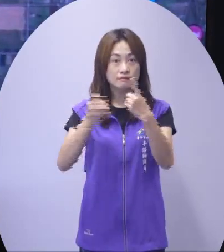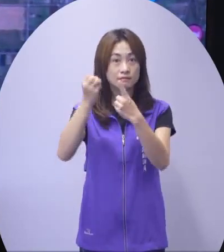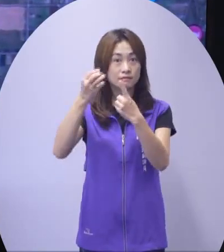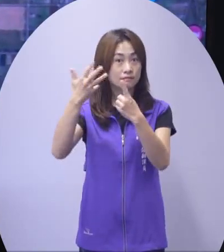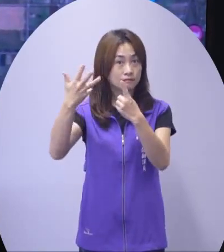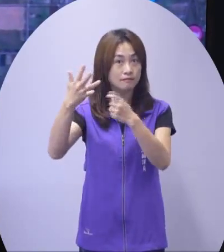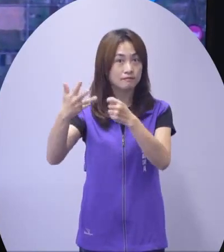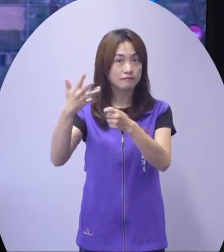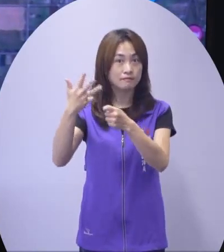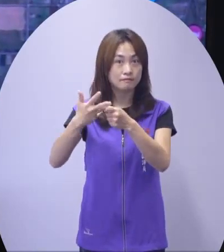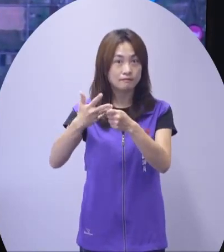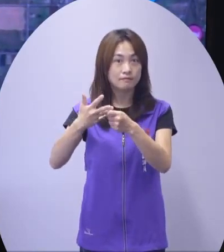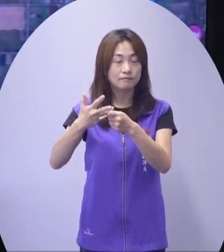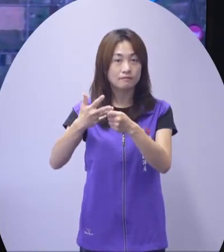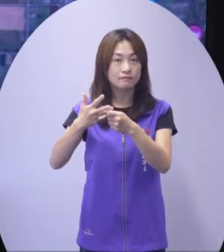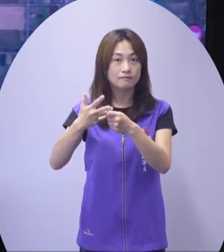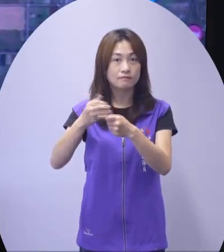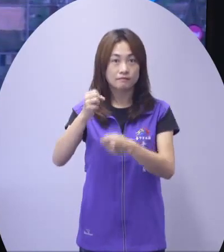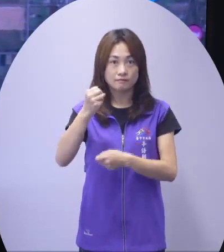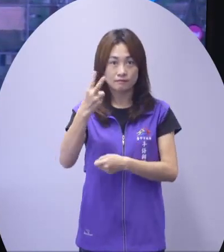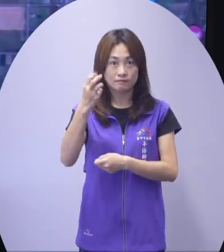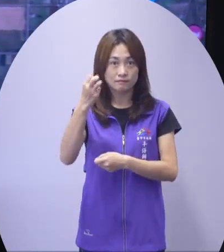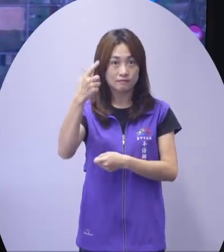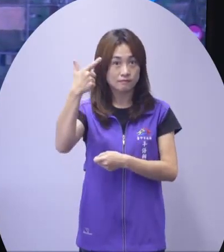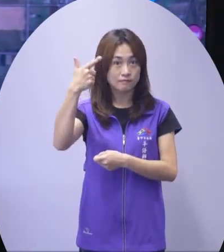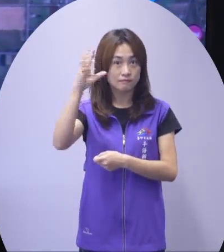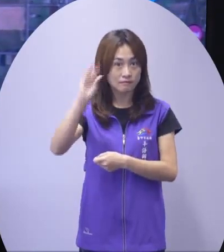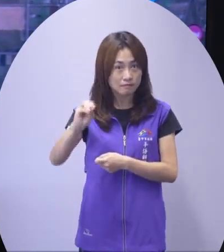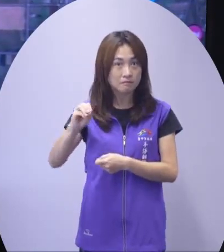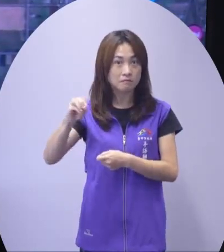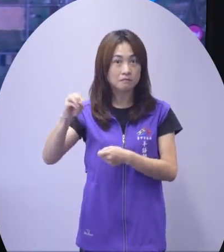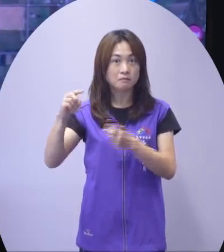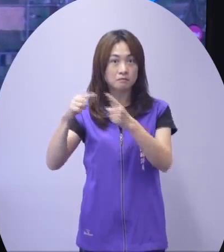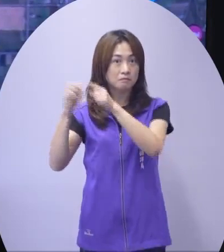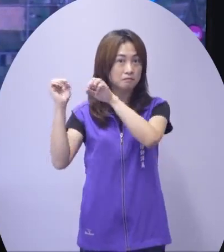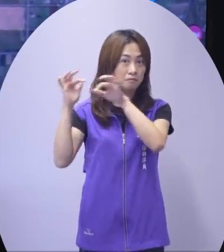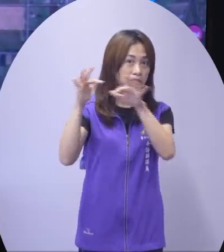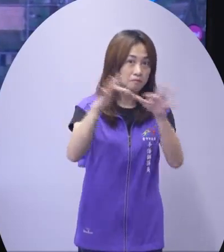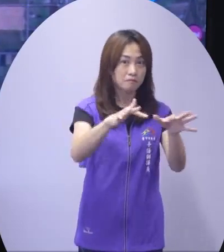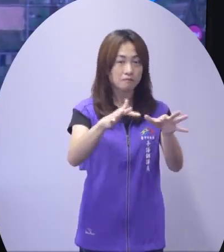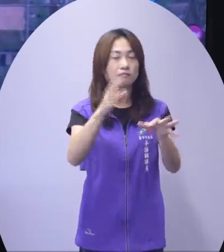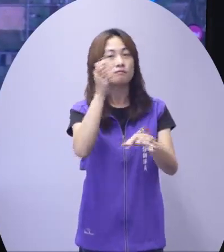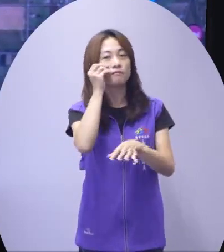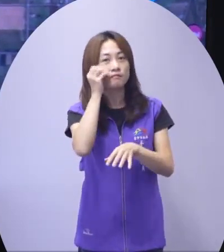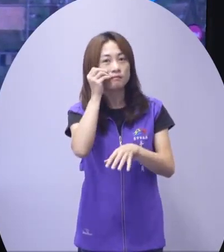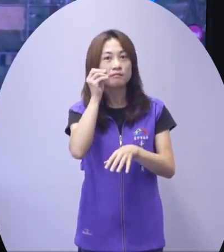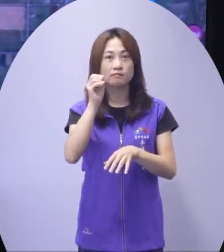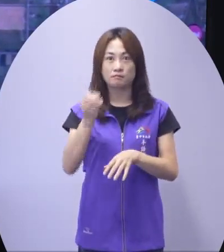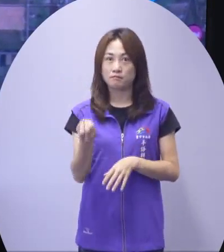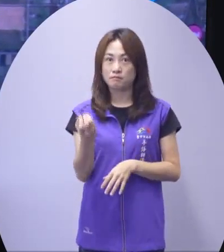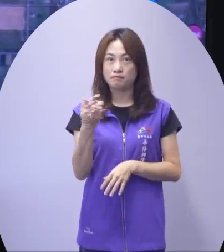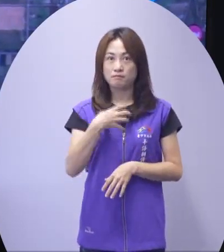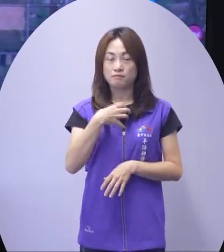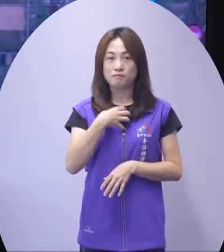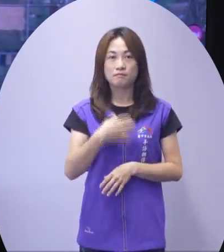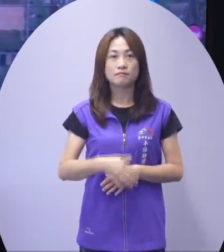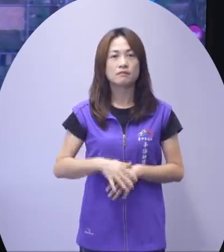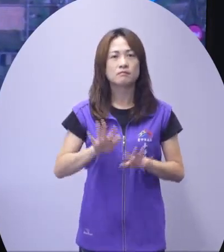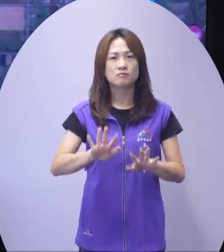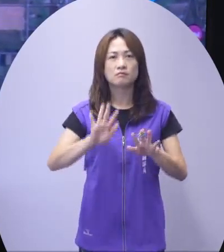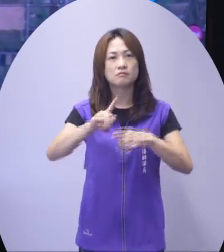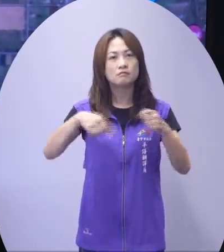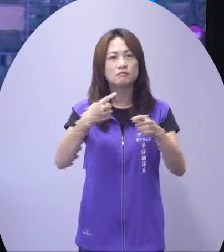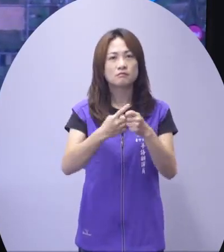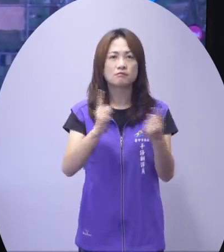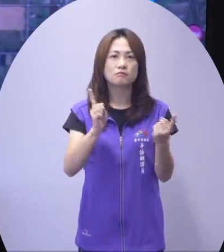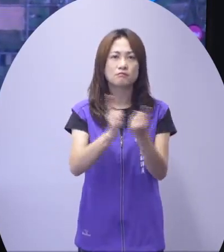一百零八年呢，去年呢达到236万人的参观人数，去年呢。达到参观人数，一起今年因为疫情的关系呢，人